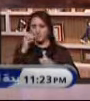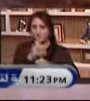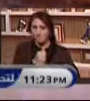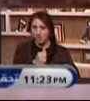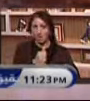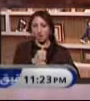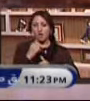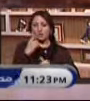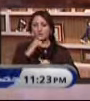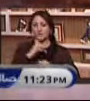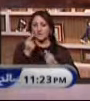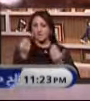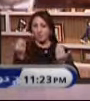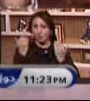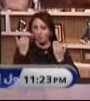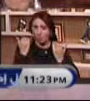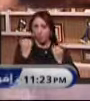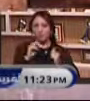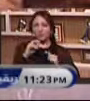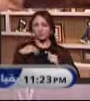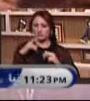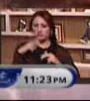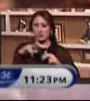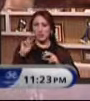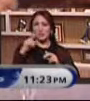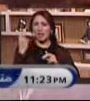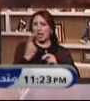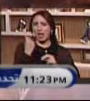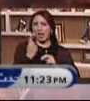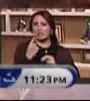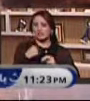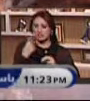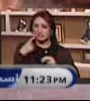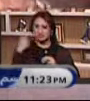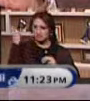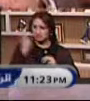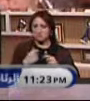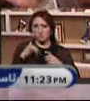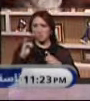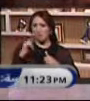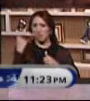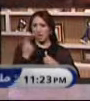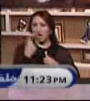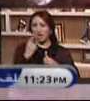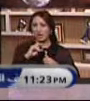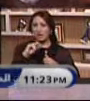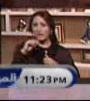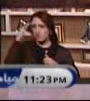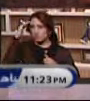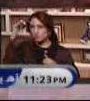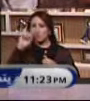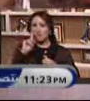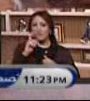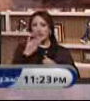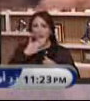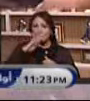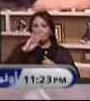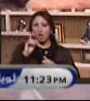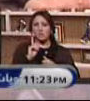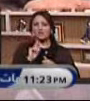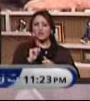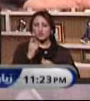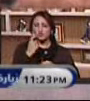أستحق هذا. يعني كان دي يعني حق مكتسب، حقوق مكتسبة، أنا في هذا المنطق بهذا المستوى بهذا المكانة